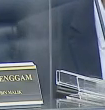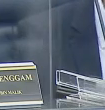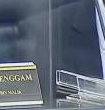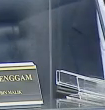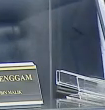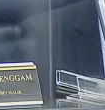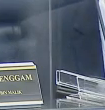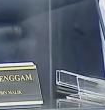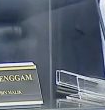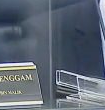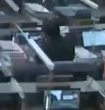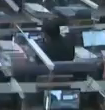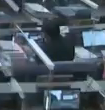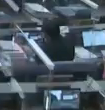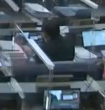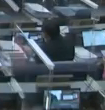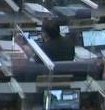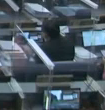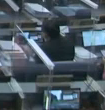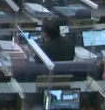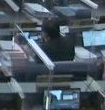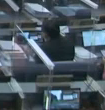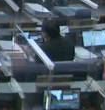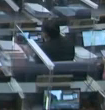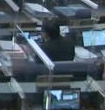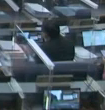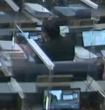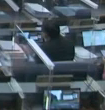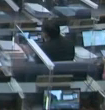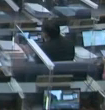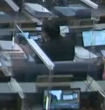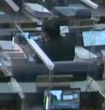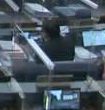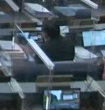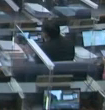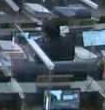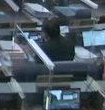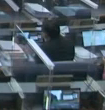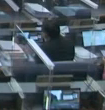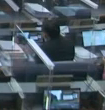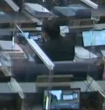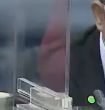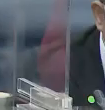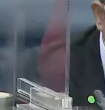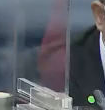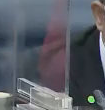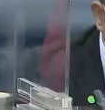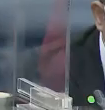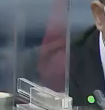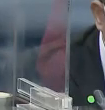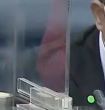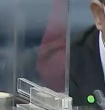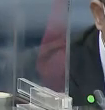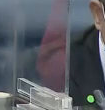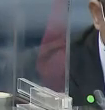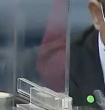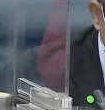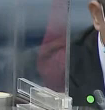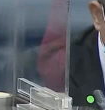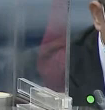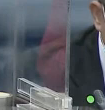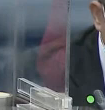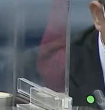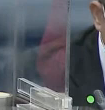Bagaimana keadaan mereka tetap proses Hai Genio bergantung kepada situasi dan dimanipulasi